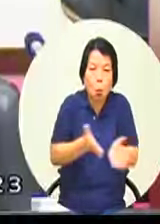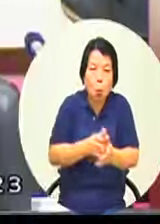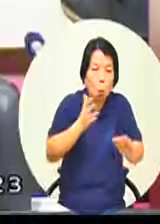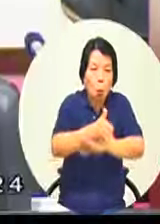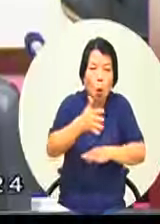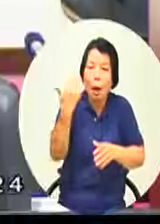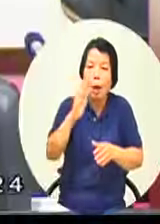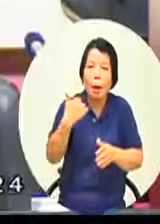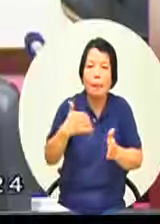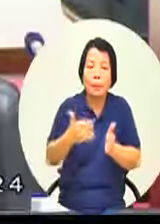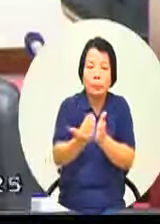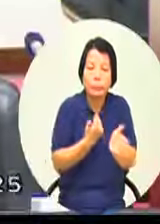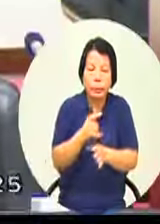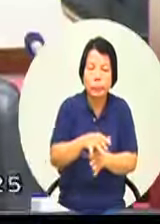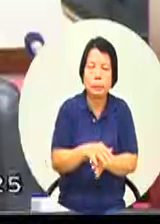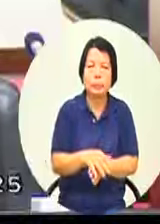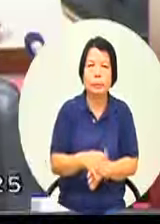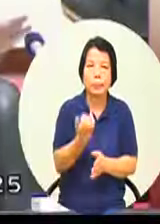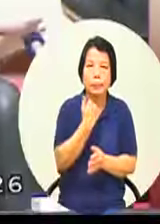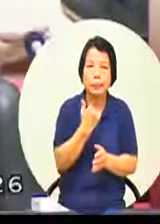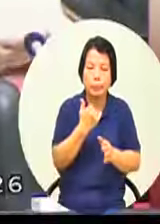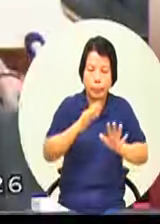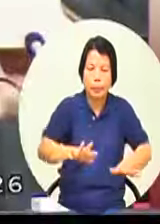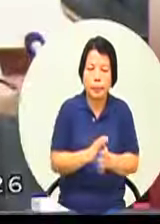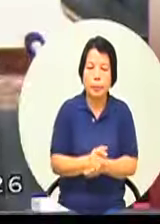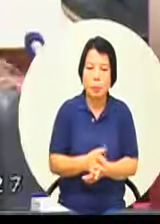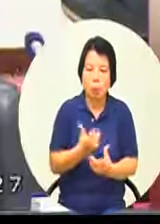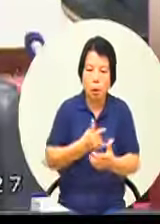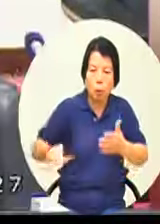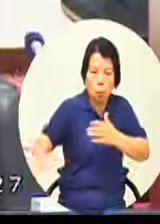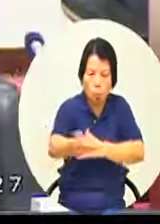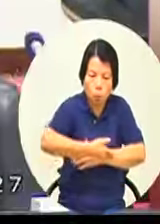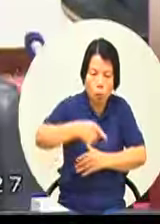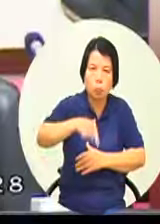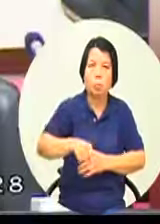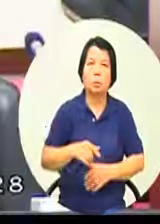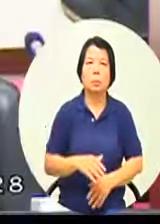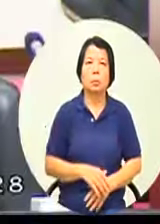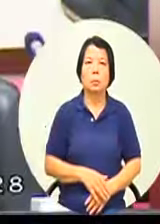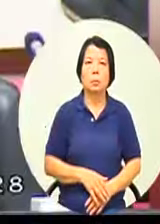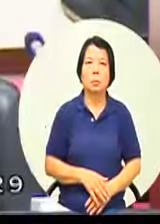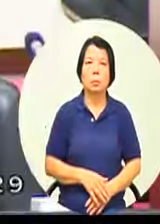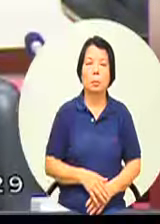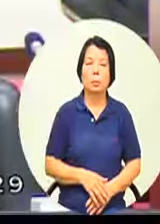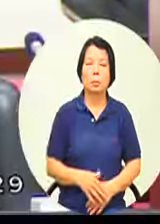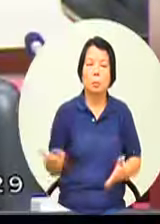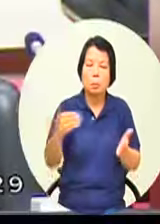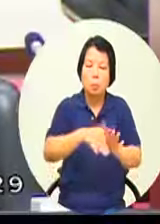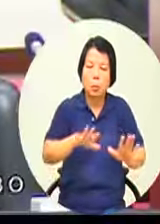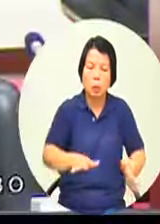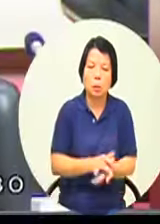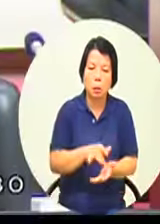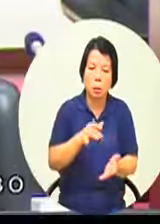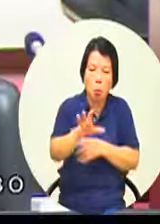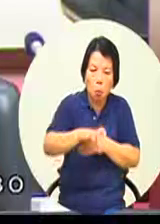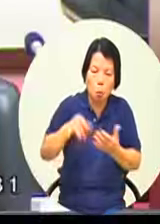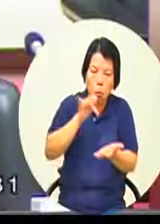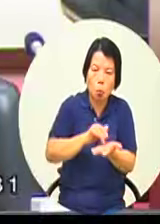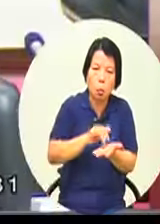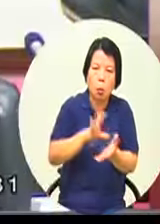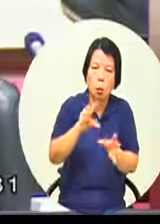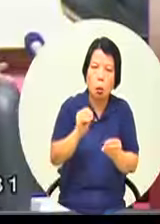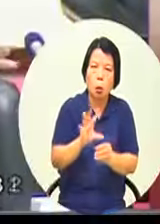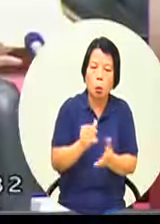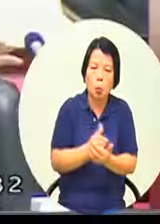刚好你可以采收的时候，那这个时候的一个采收，到底这个农药 有没有